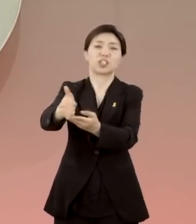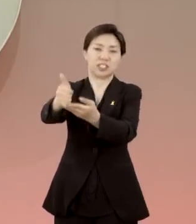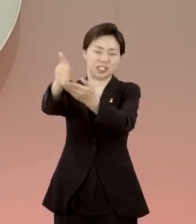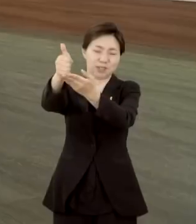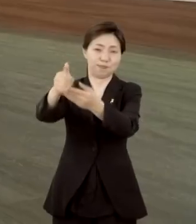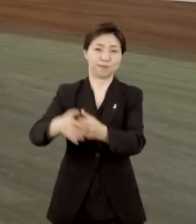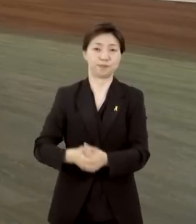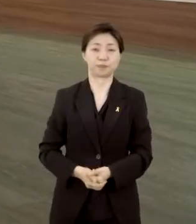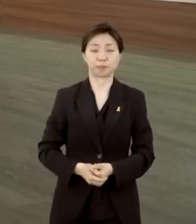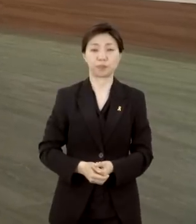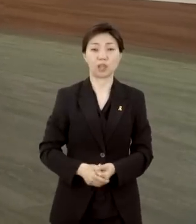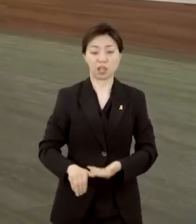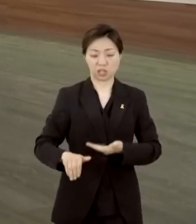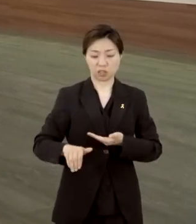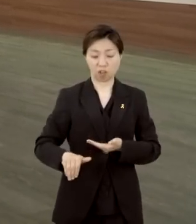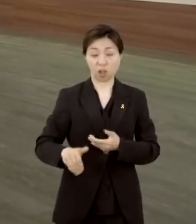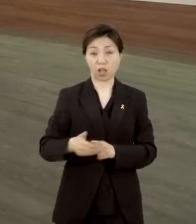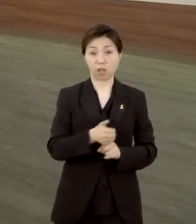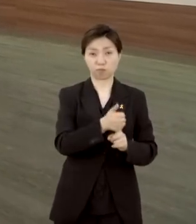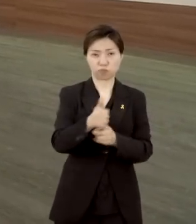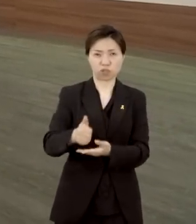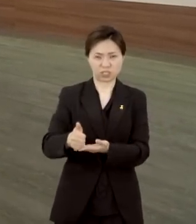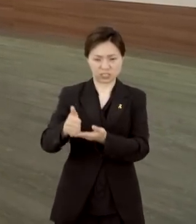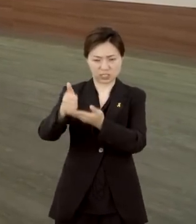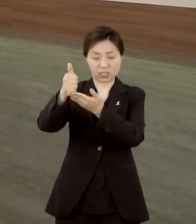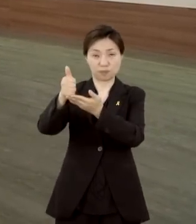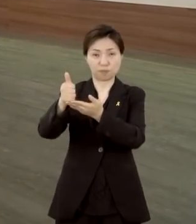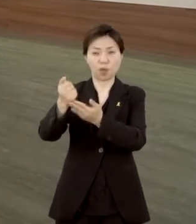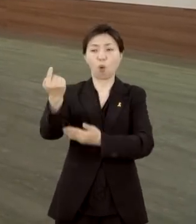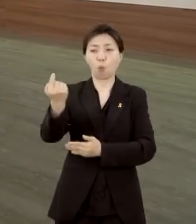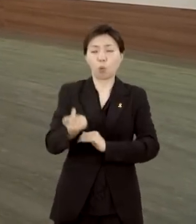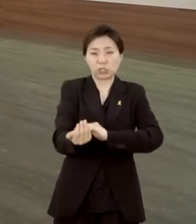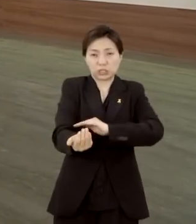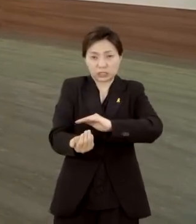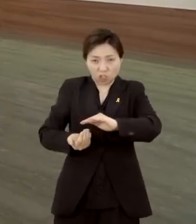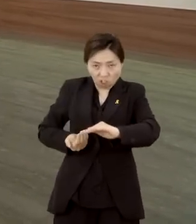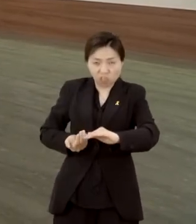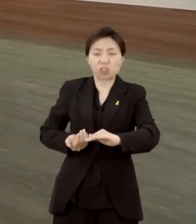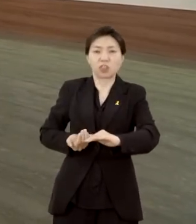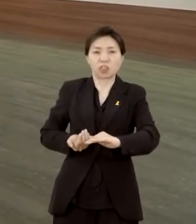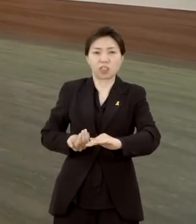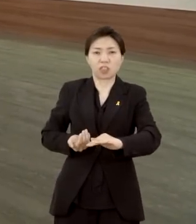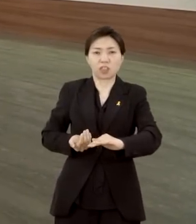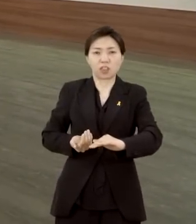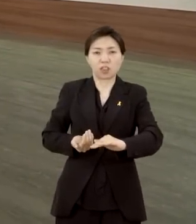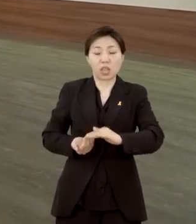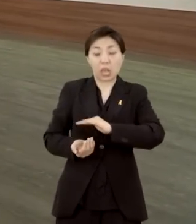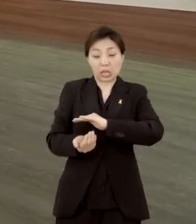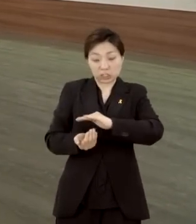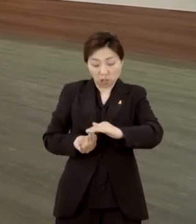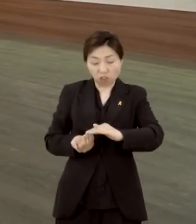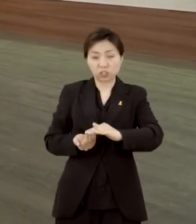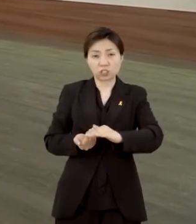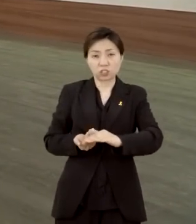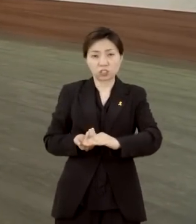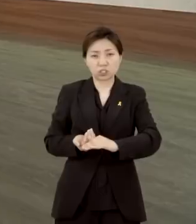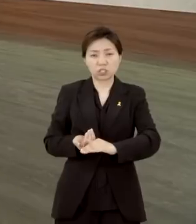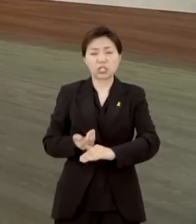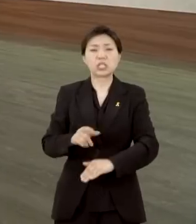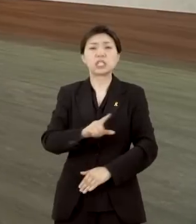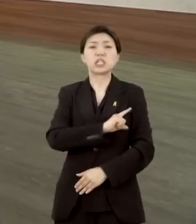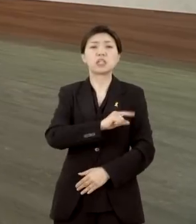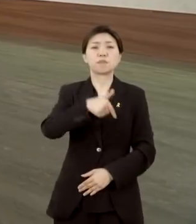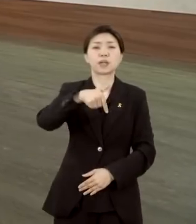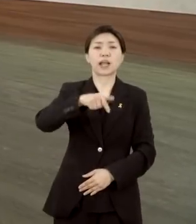그래서 석가모니 부처님이 세상에 출현하시기 훨씬 이전에 바로 석가모니 부처님 바로